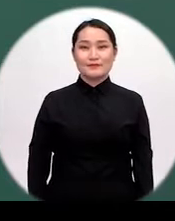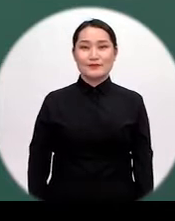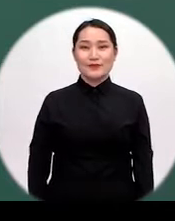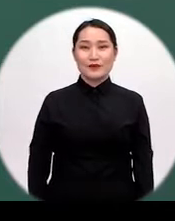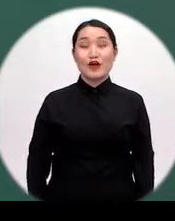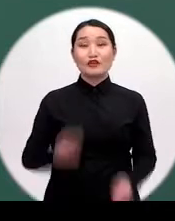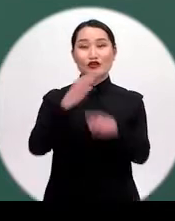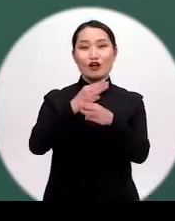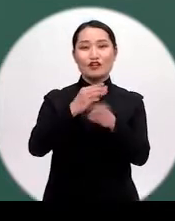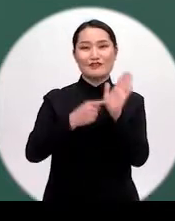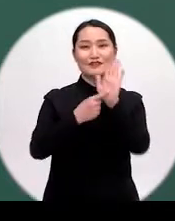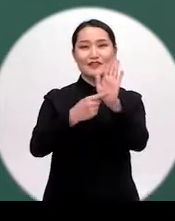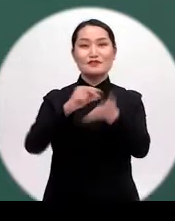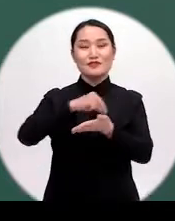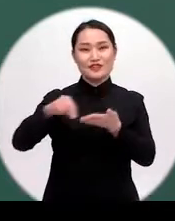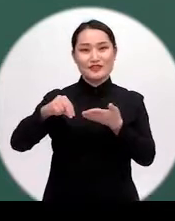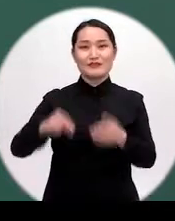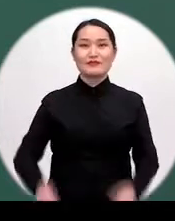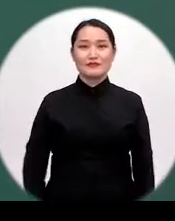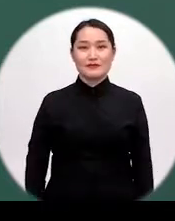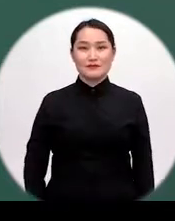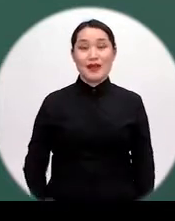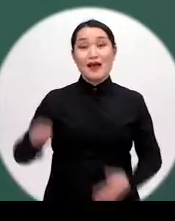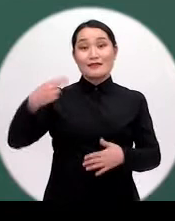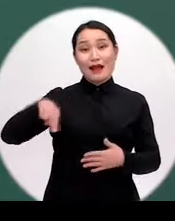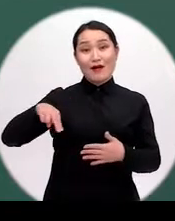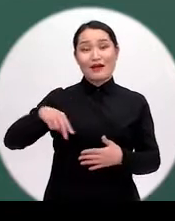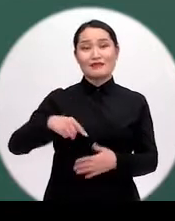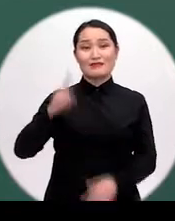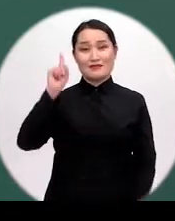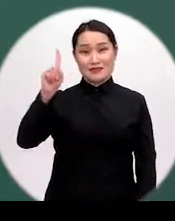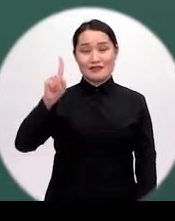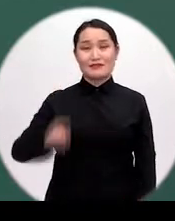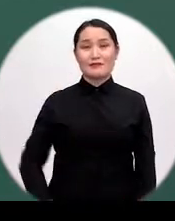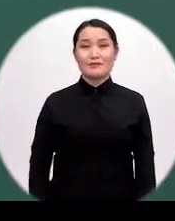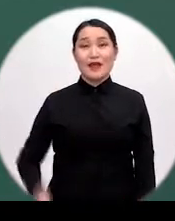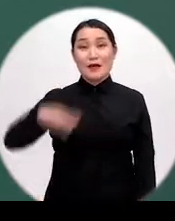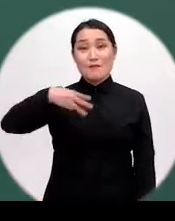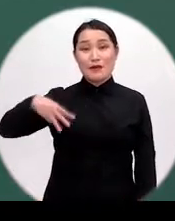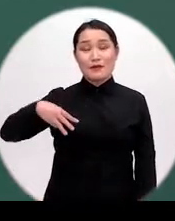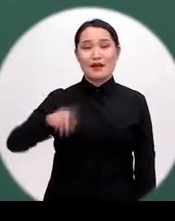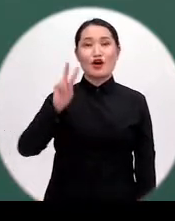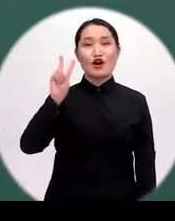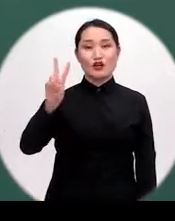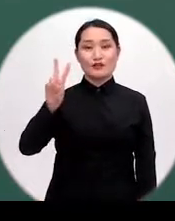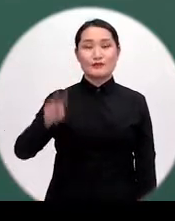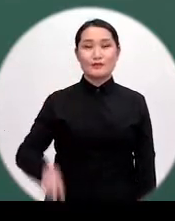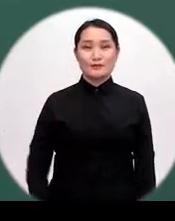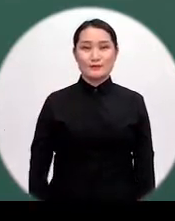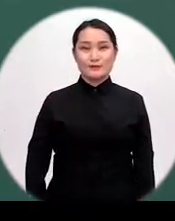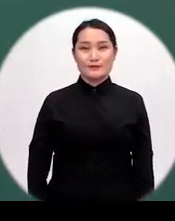тоогоор дугаарлаж бичи. За даваа гарга 1, мигмар гарга